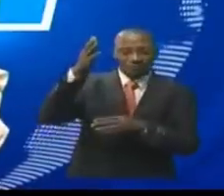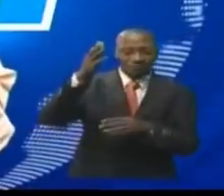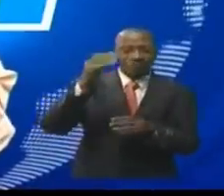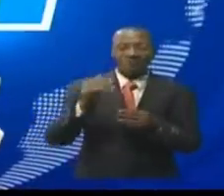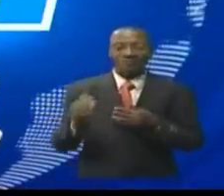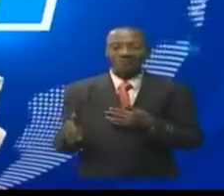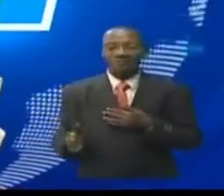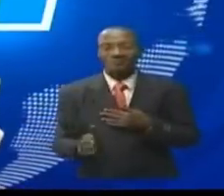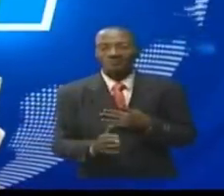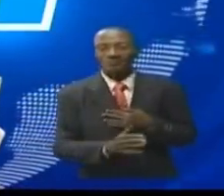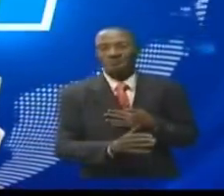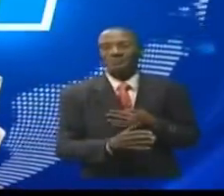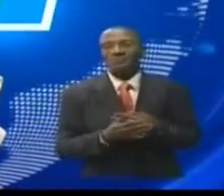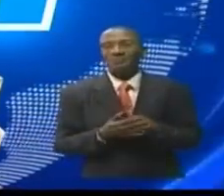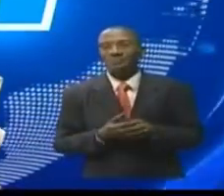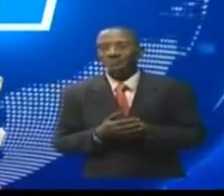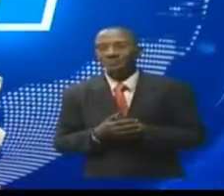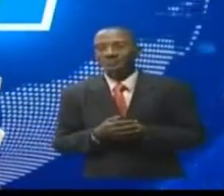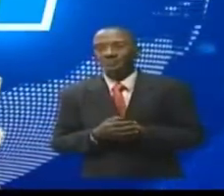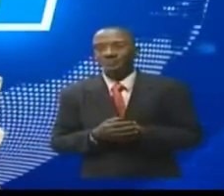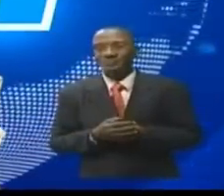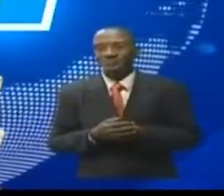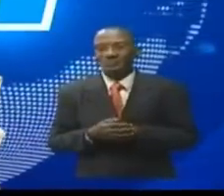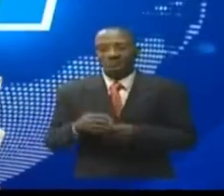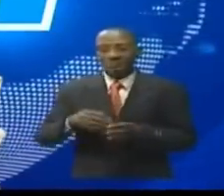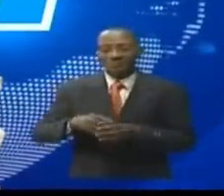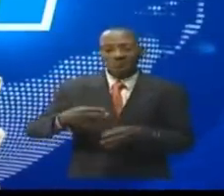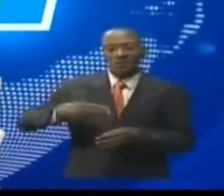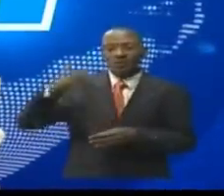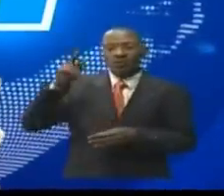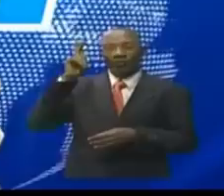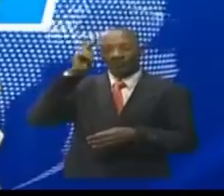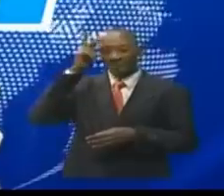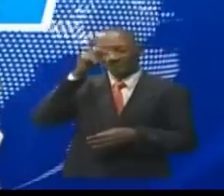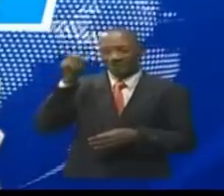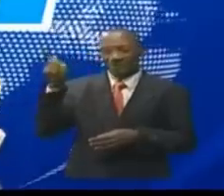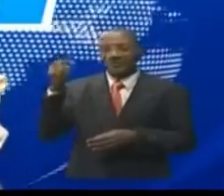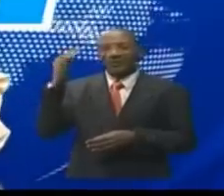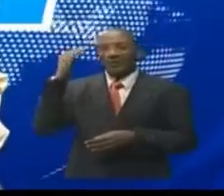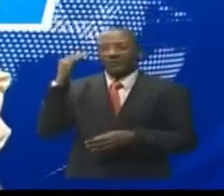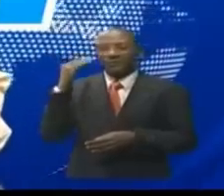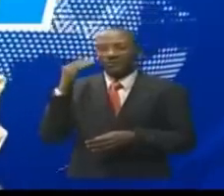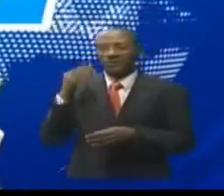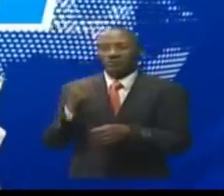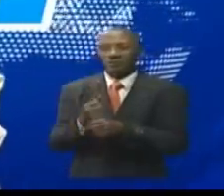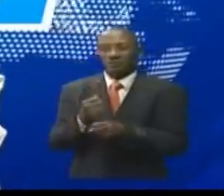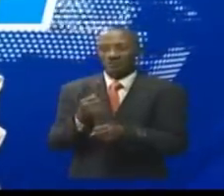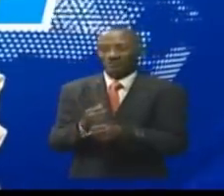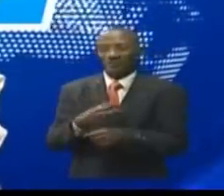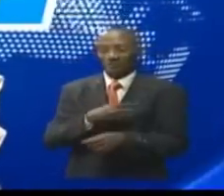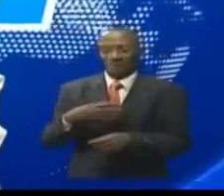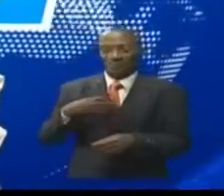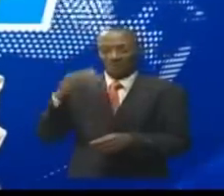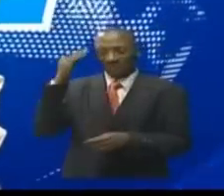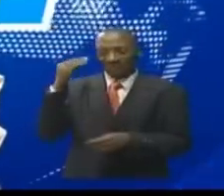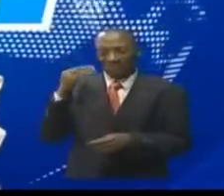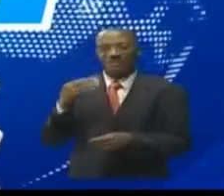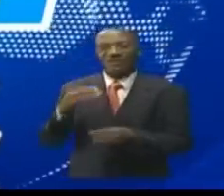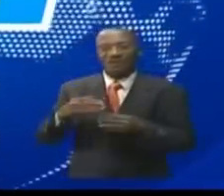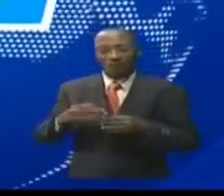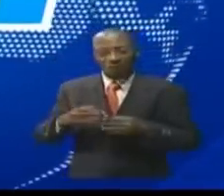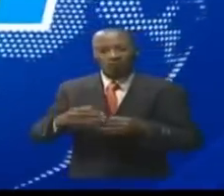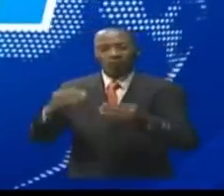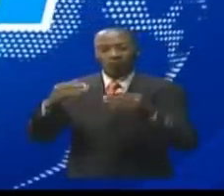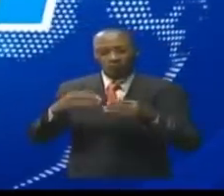Et en mission officielle dans la province du Haut-Katanga, la ministre de l'Emploi, Claudine Ndoussi Wakembe, poursuit son itinérance de travail